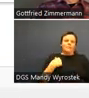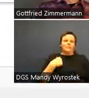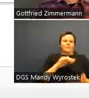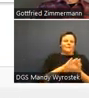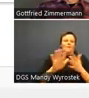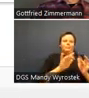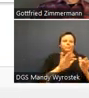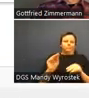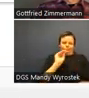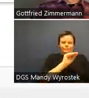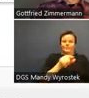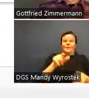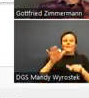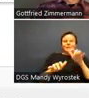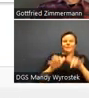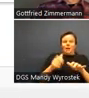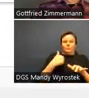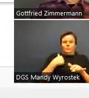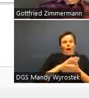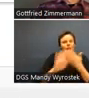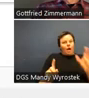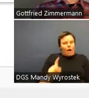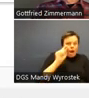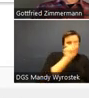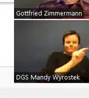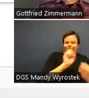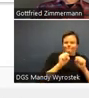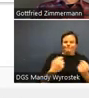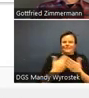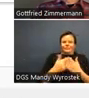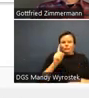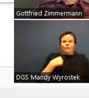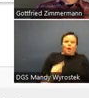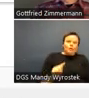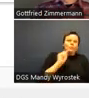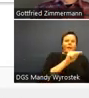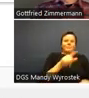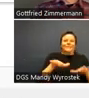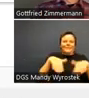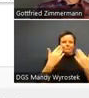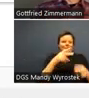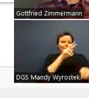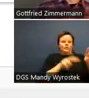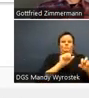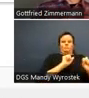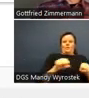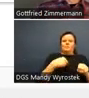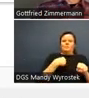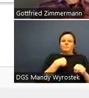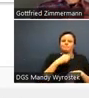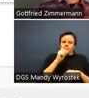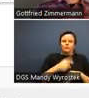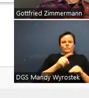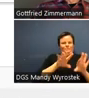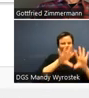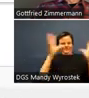alle sogenannten Elemente mit Anker oder einfach freischwebende Elemente zeigen